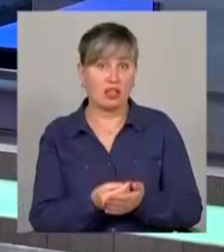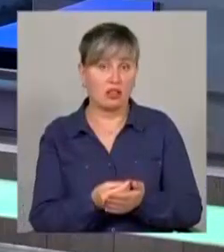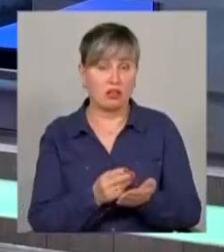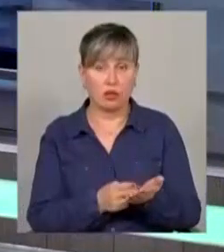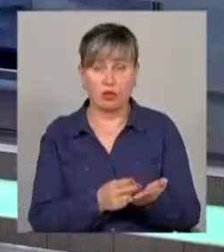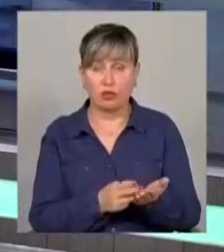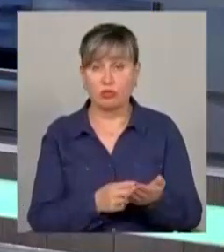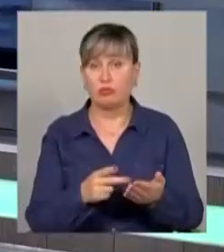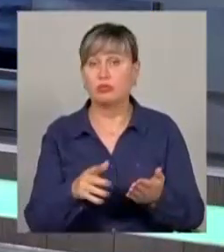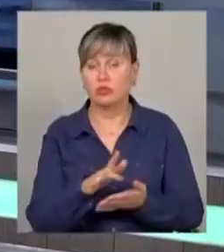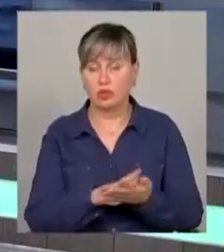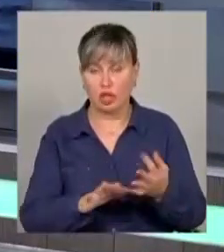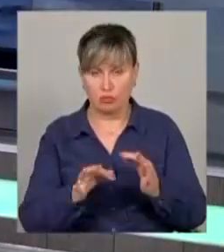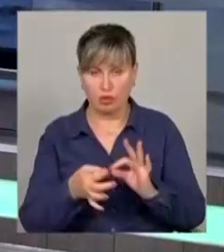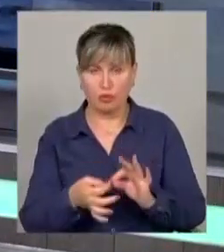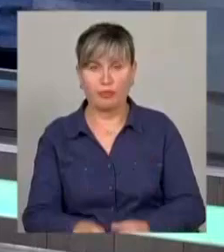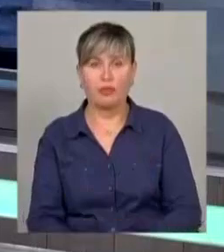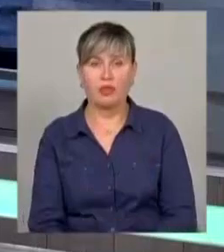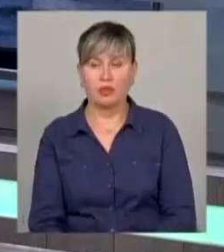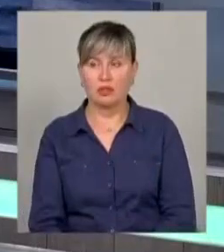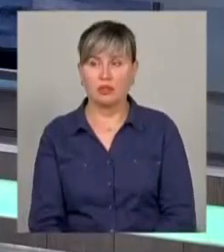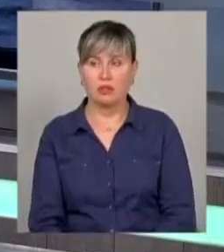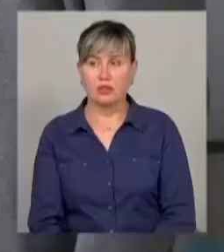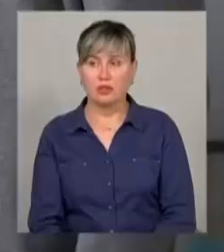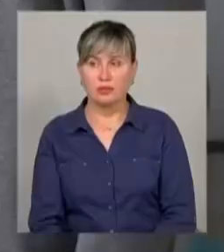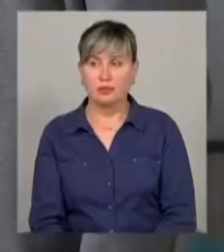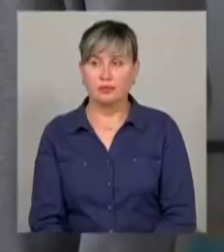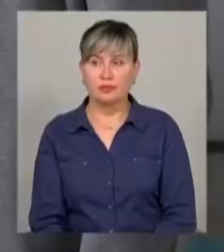В бизнес-скандале разбирался Диас Махамбетов.